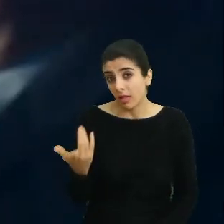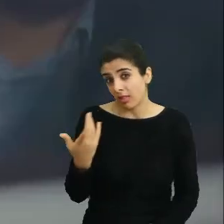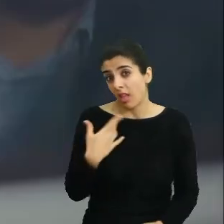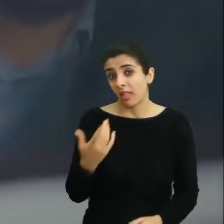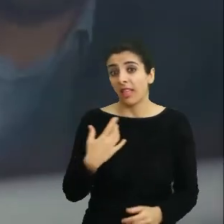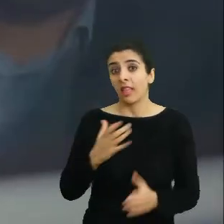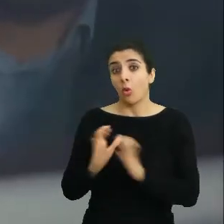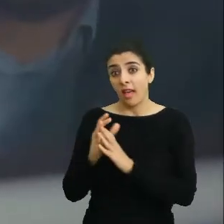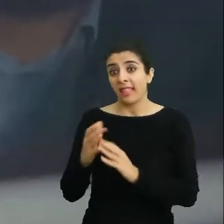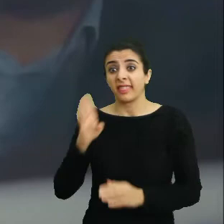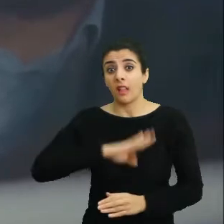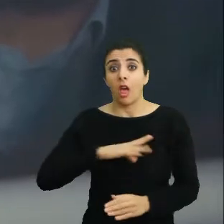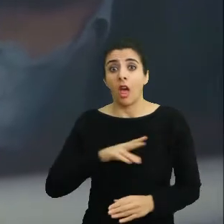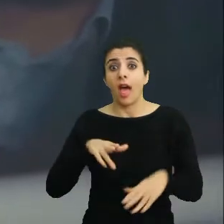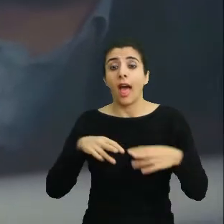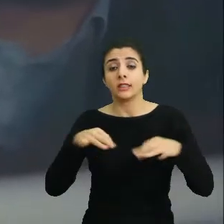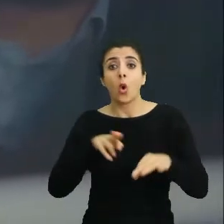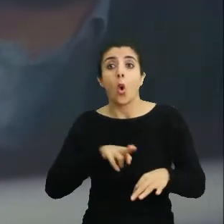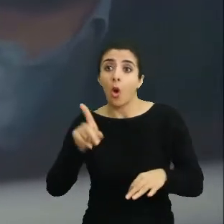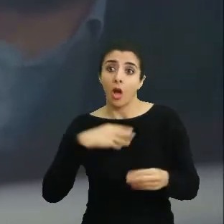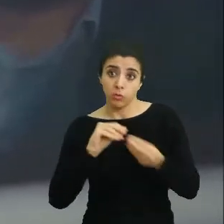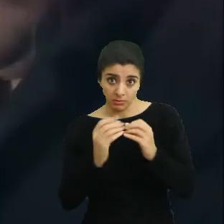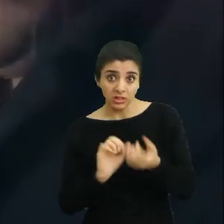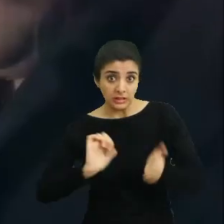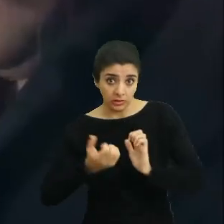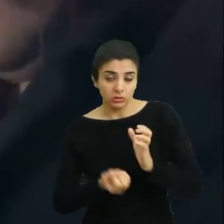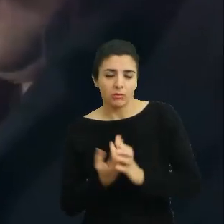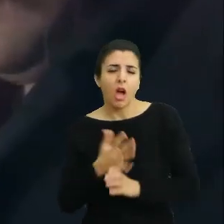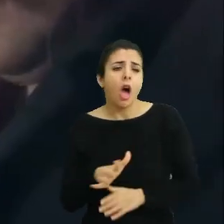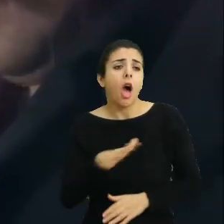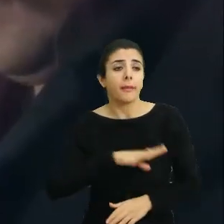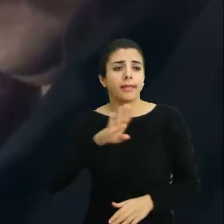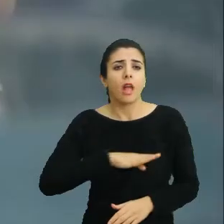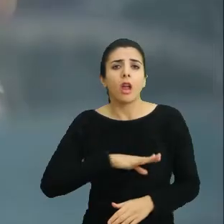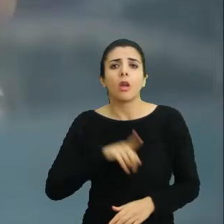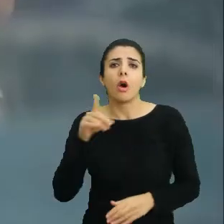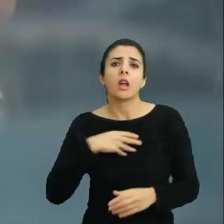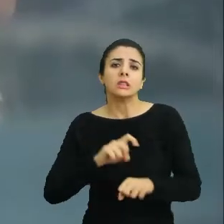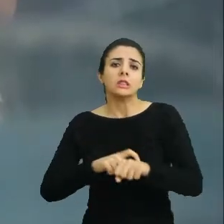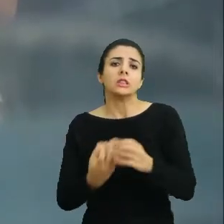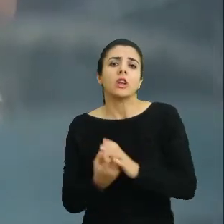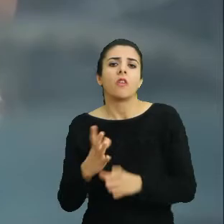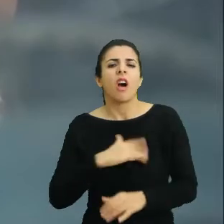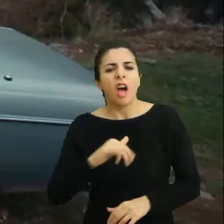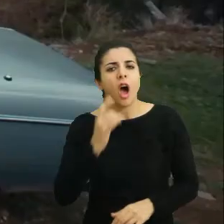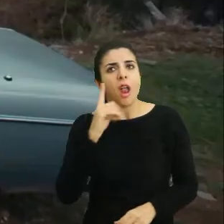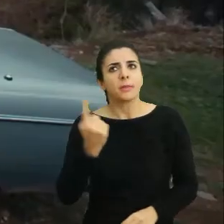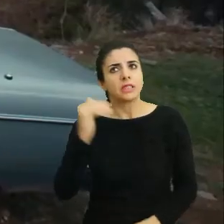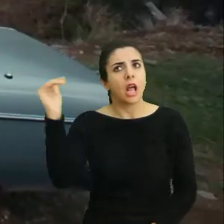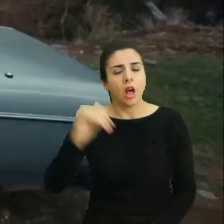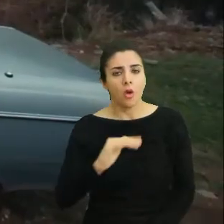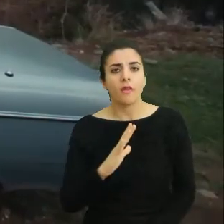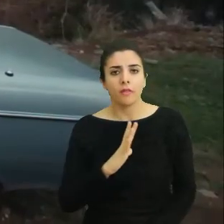gelmiş? Herkesin derdi gelir onları. Havada uçan kuşun bile. Yakında Ankara'dan birileri